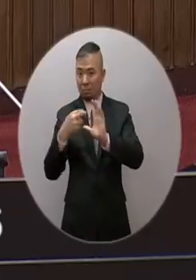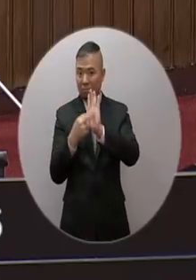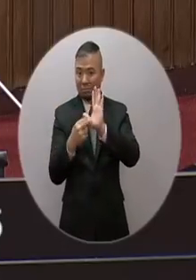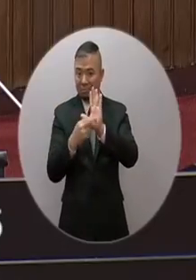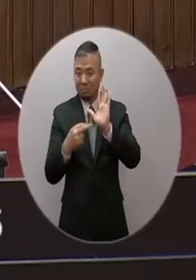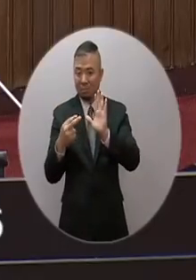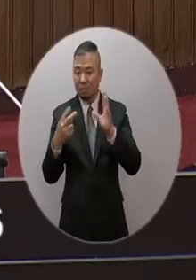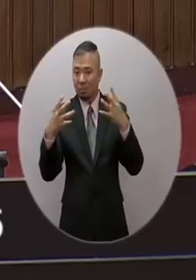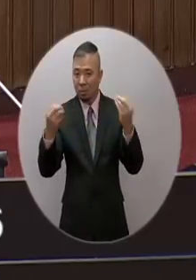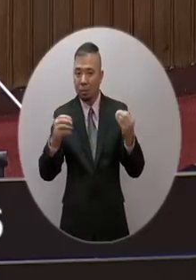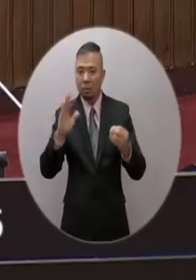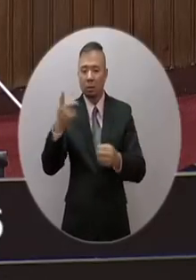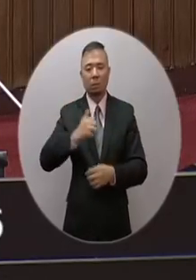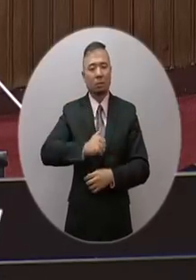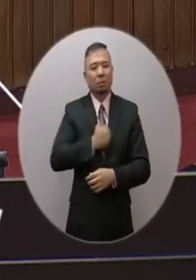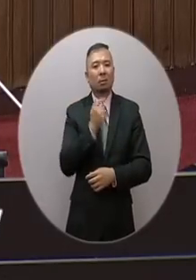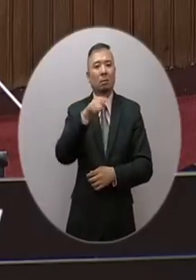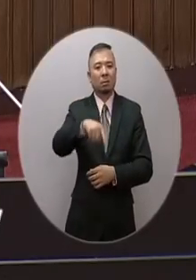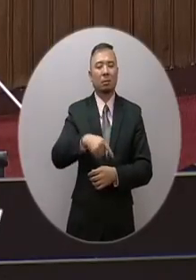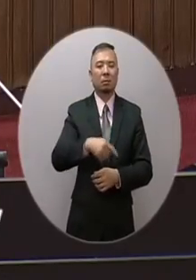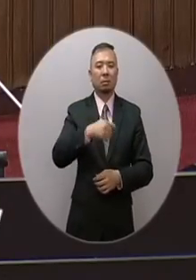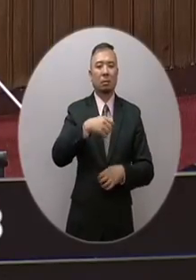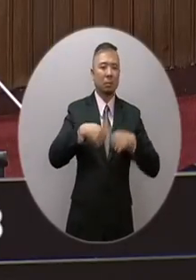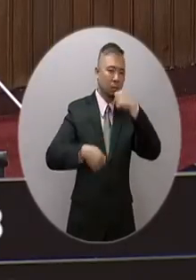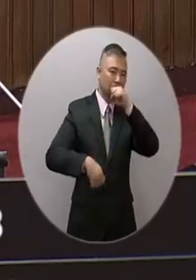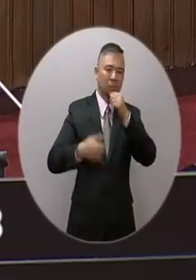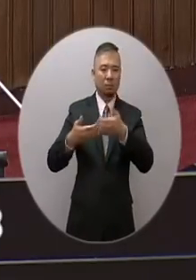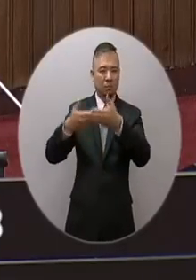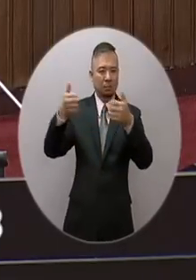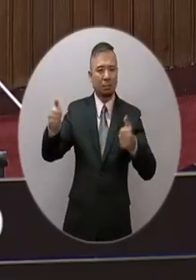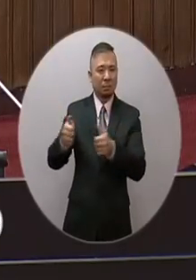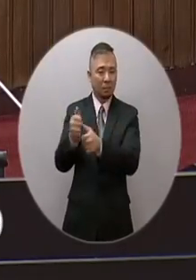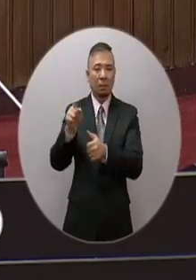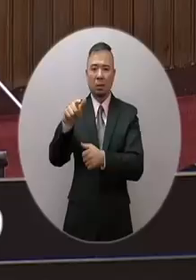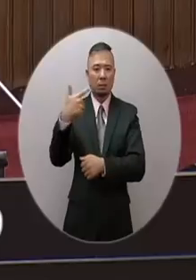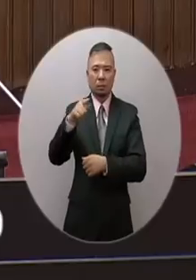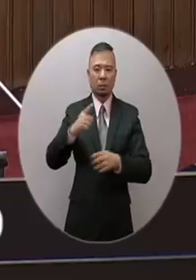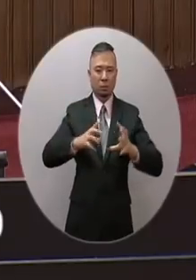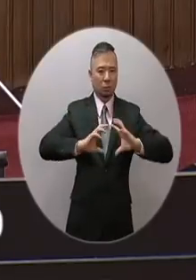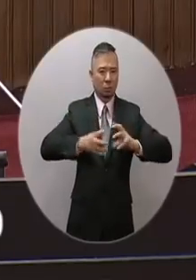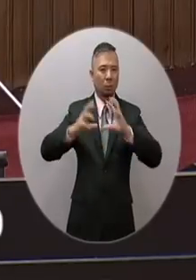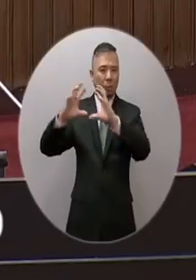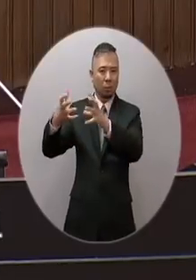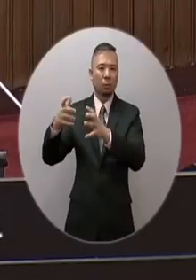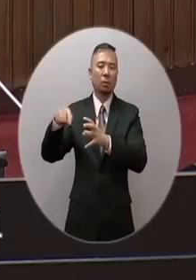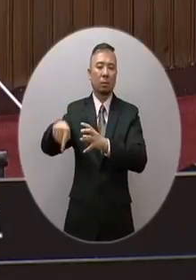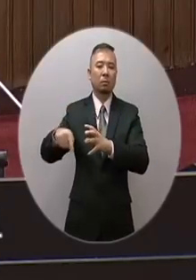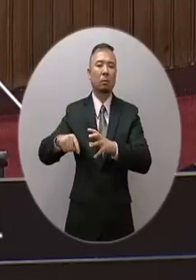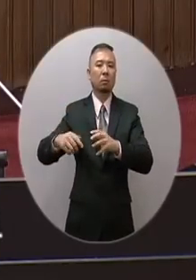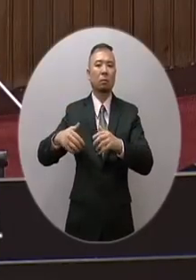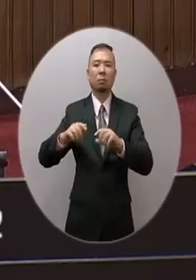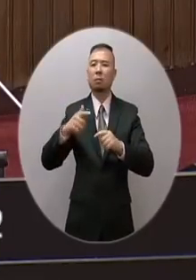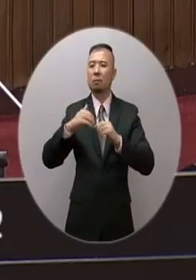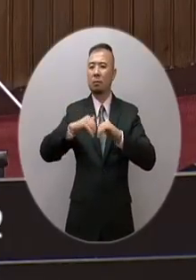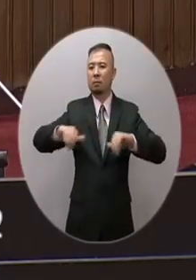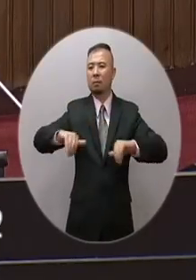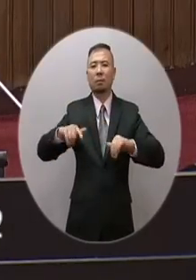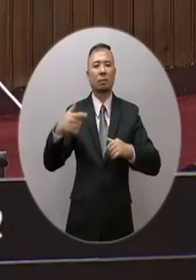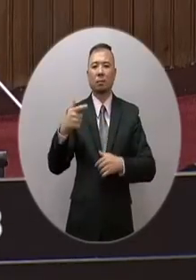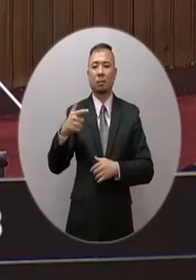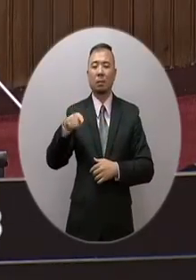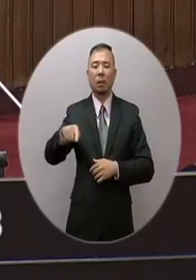中。两岸关系不是国与国，同样也隐然其间。难怪蔡总统